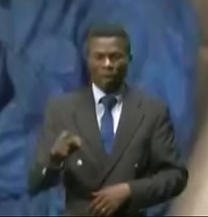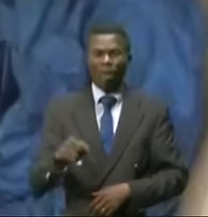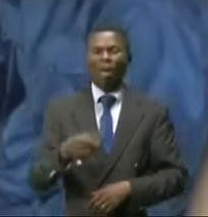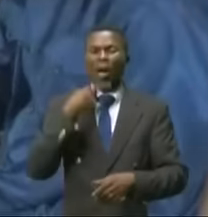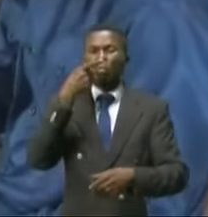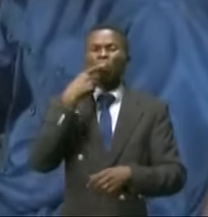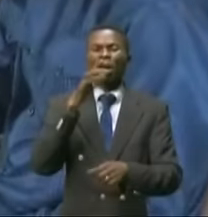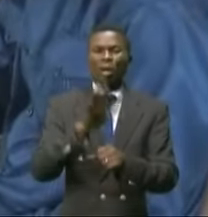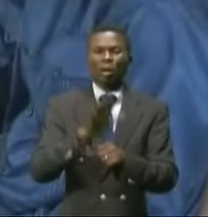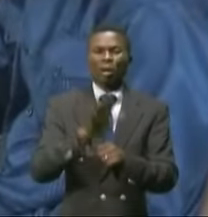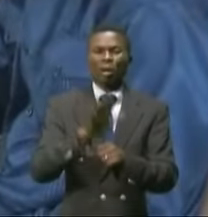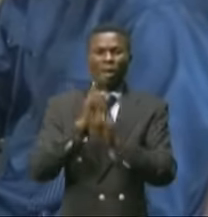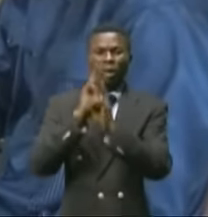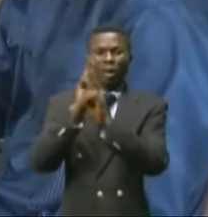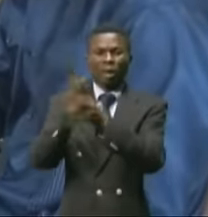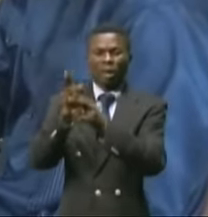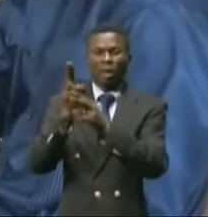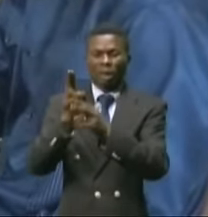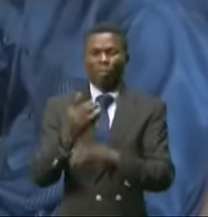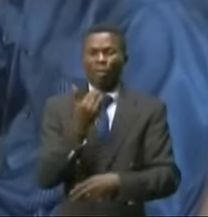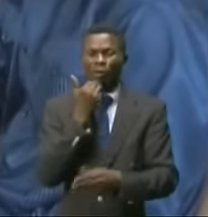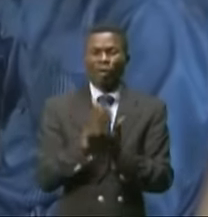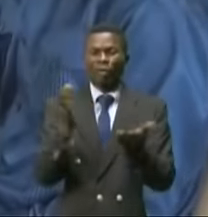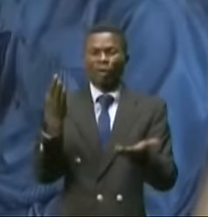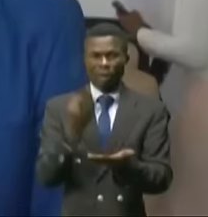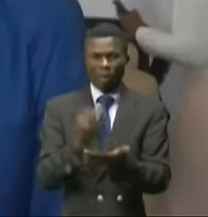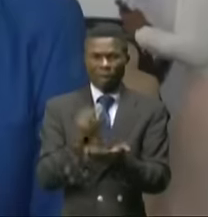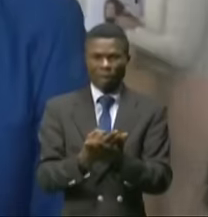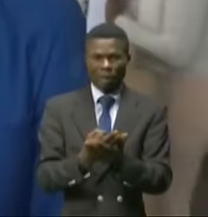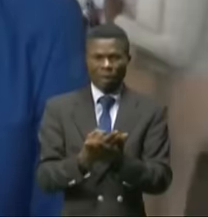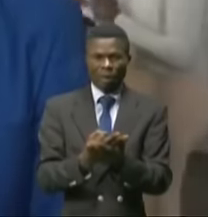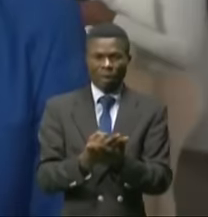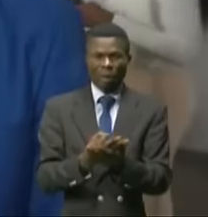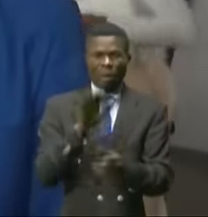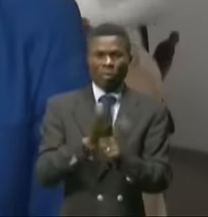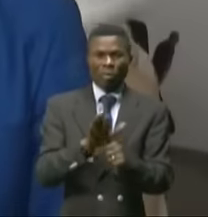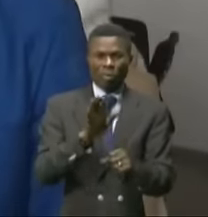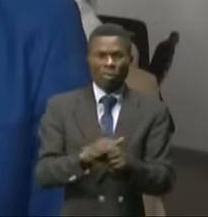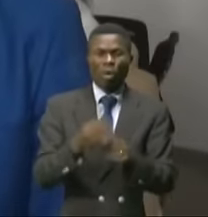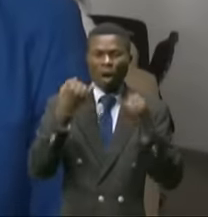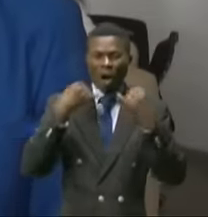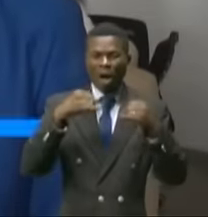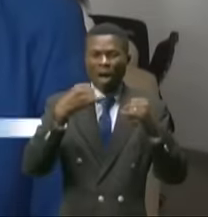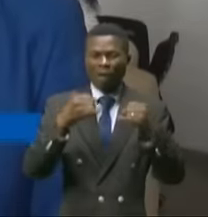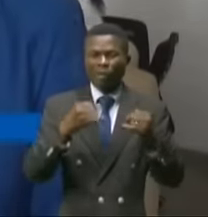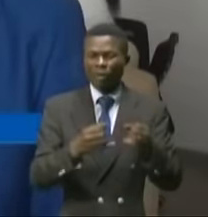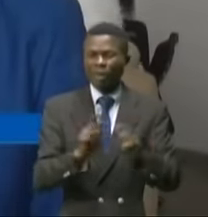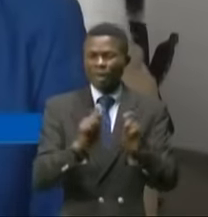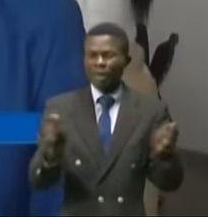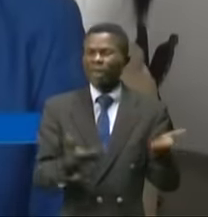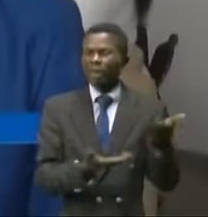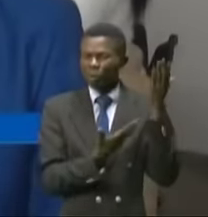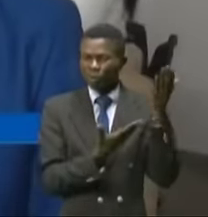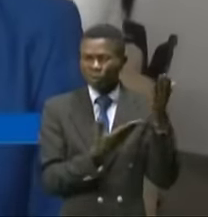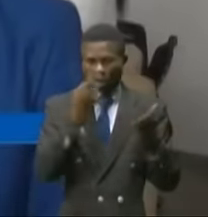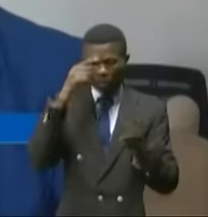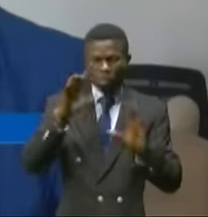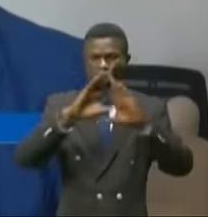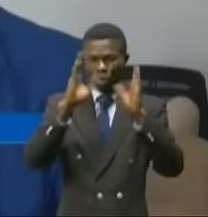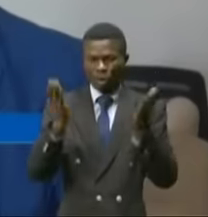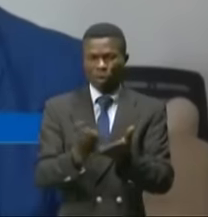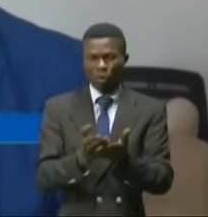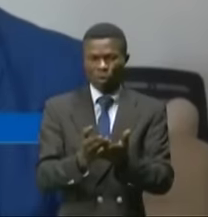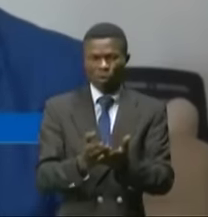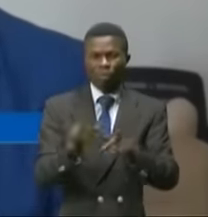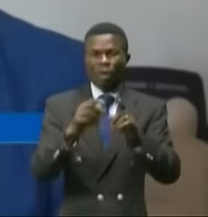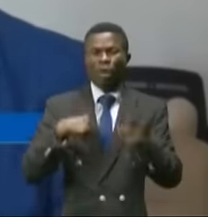au créneau. Le rapport de l'IGF comprend un certain nombre d'informations très importantes pour la communauté. Si